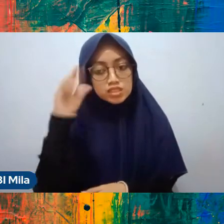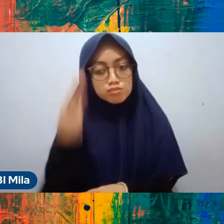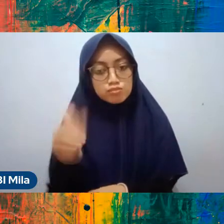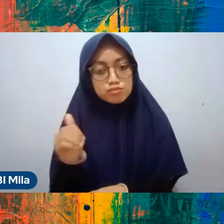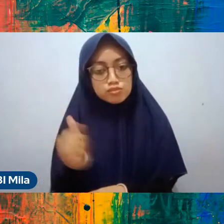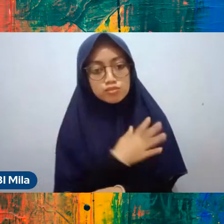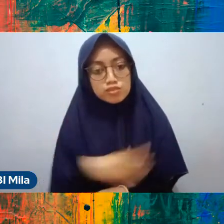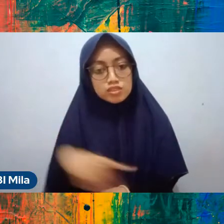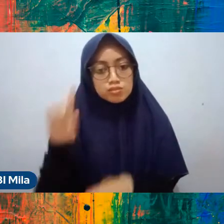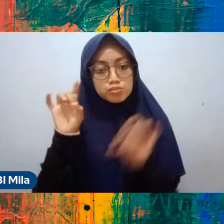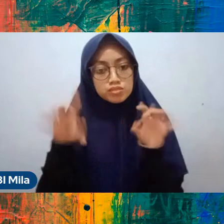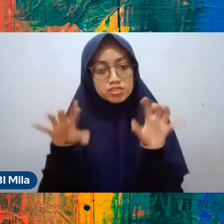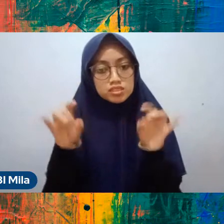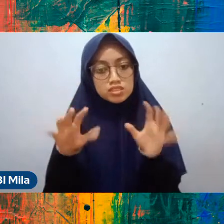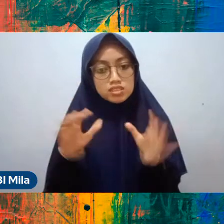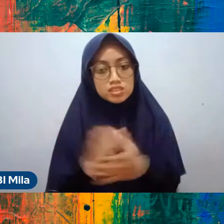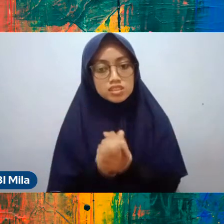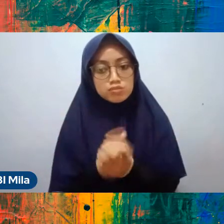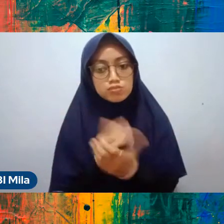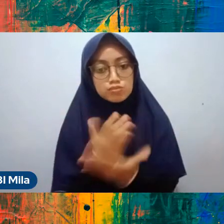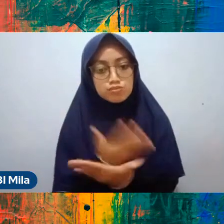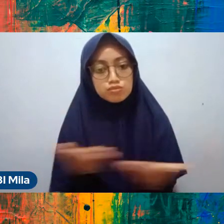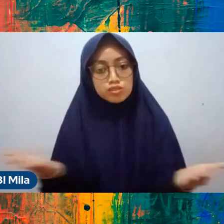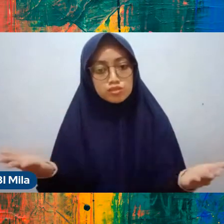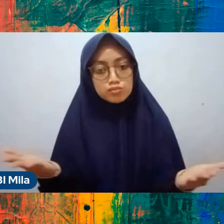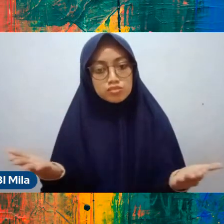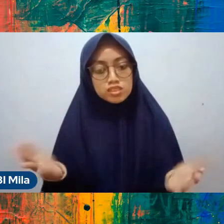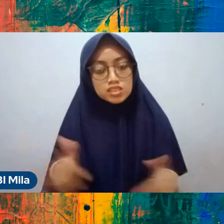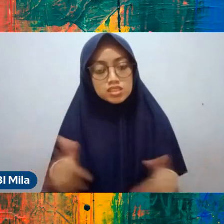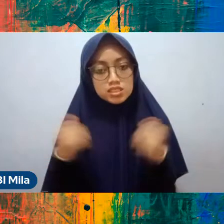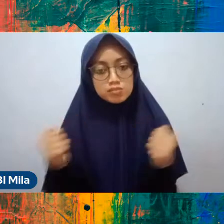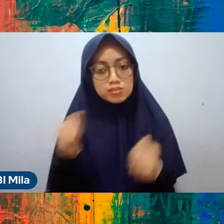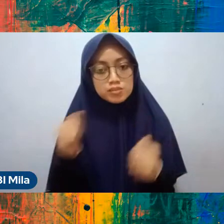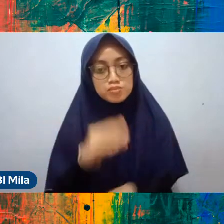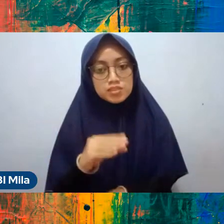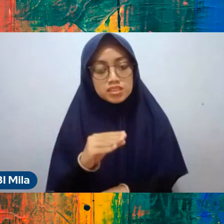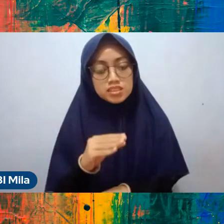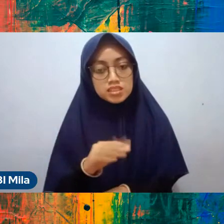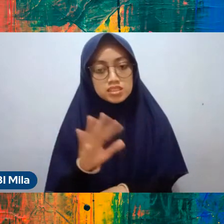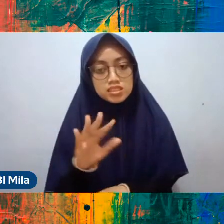sejahtera untuk kita semua. Semangat pagi. Sampai